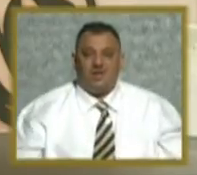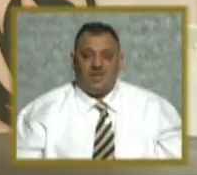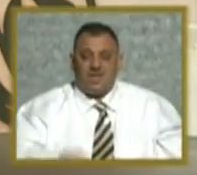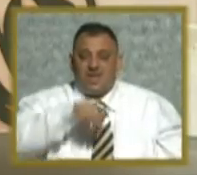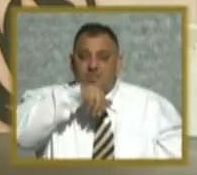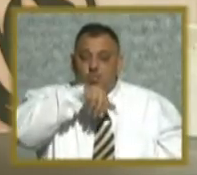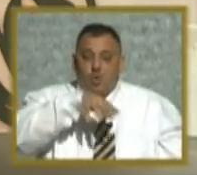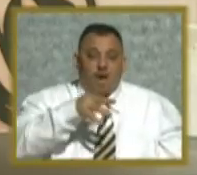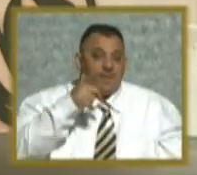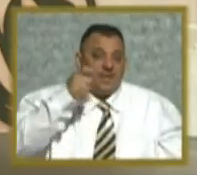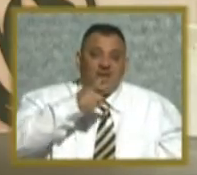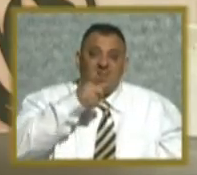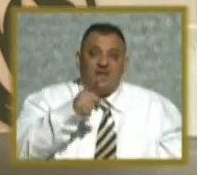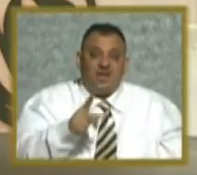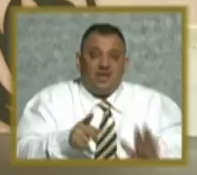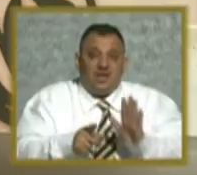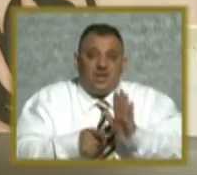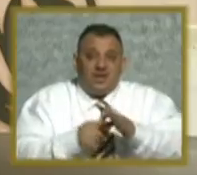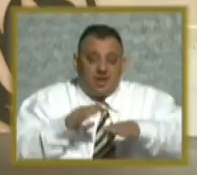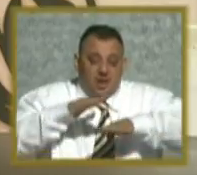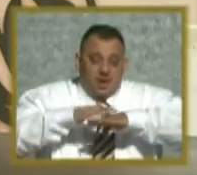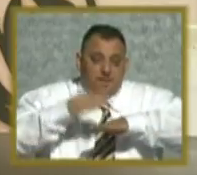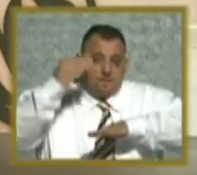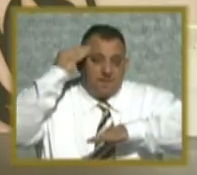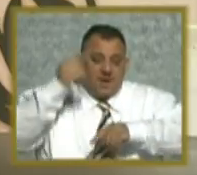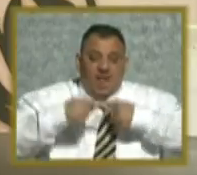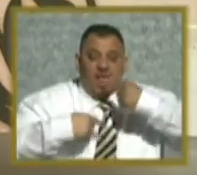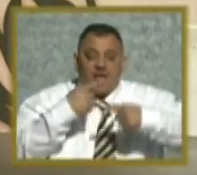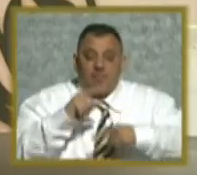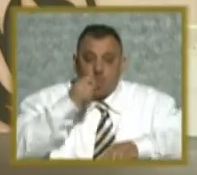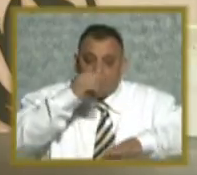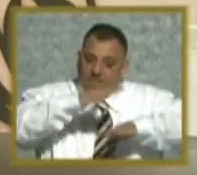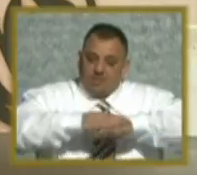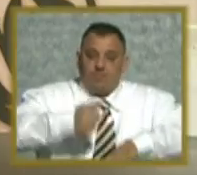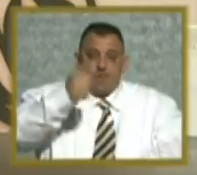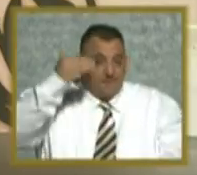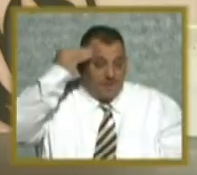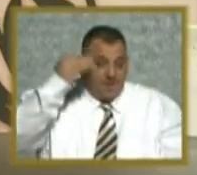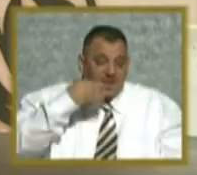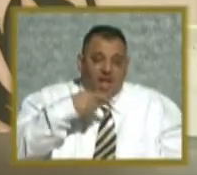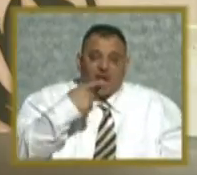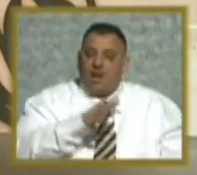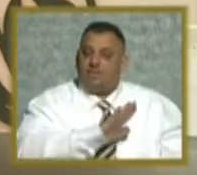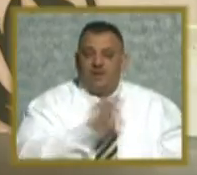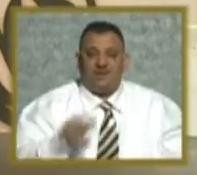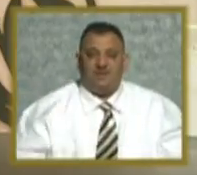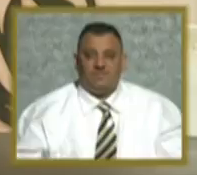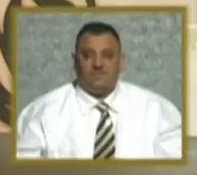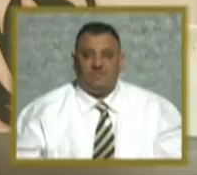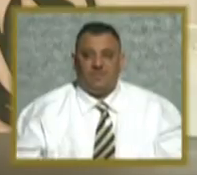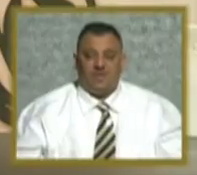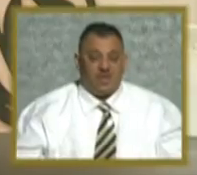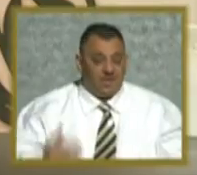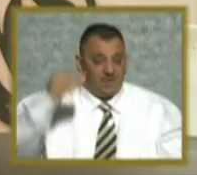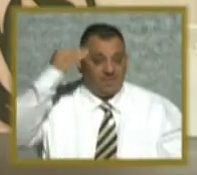الصلاة والسلام ما كان يبايع النساء إلا بالكلام، أما الرجال يبايعهم باليد، يأخذ صفقة يمينهم. ونهى النبي